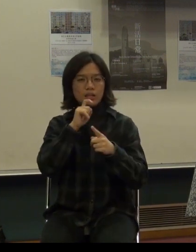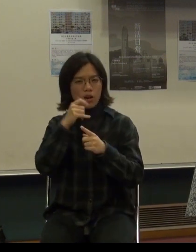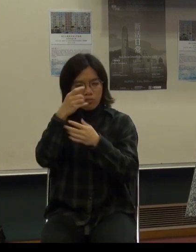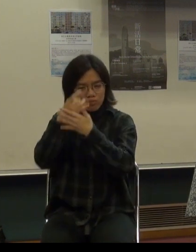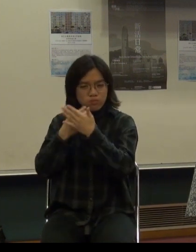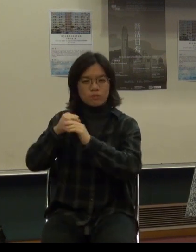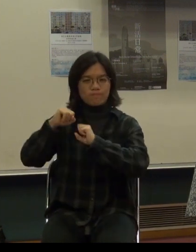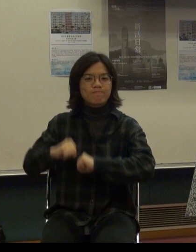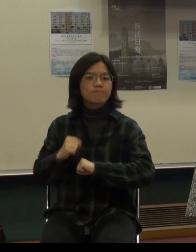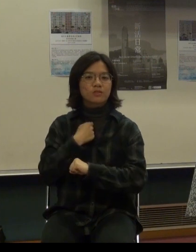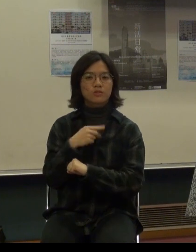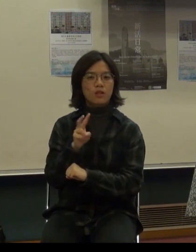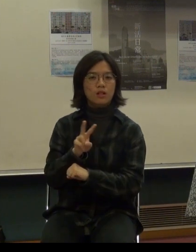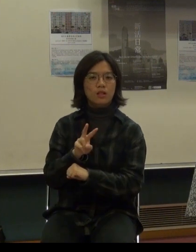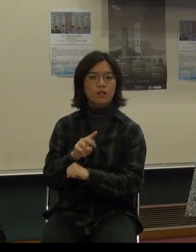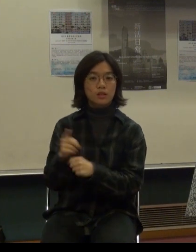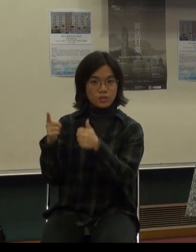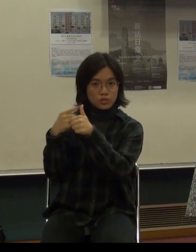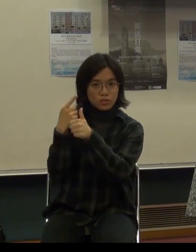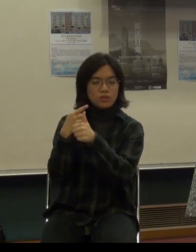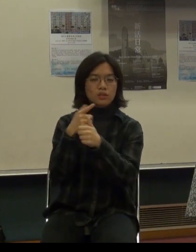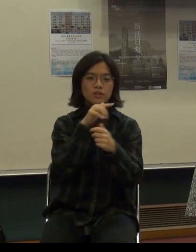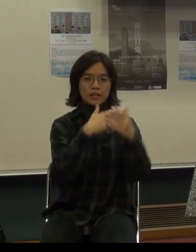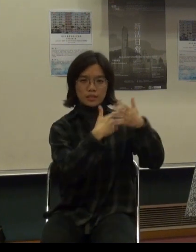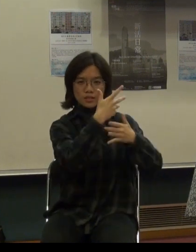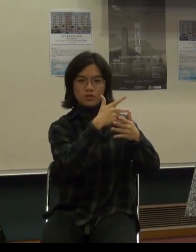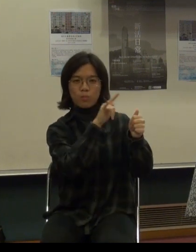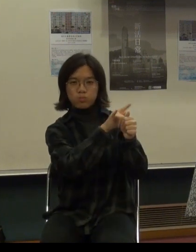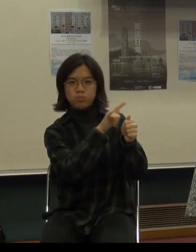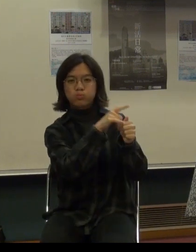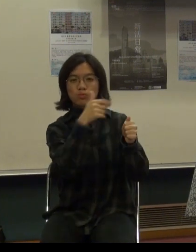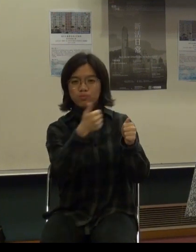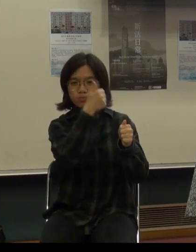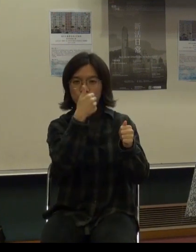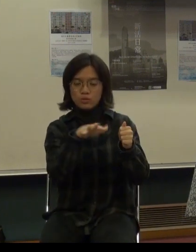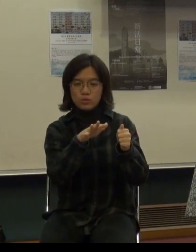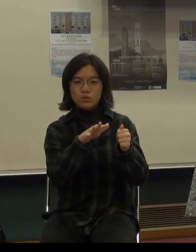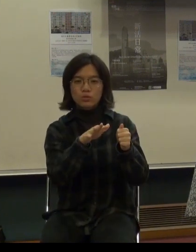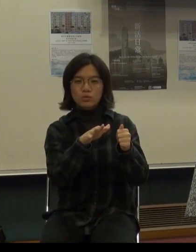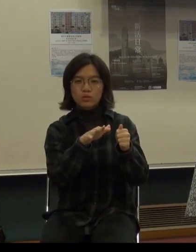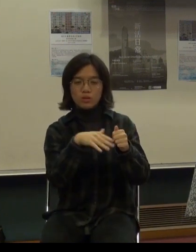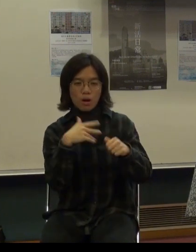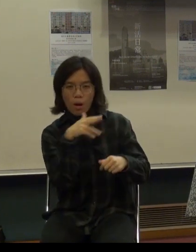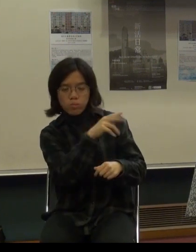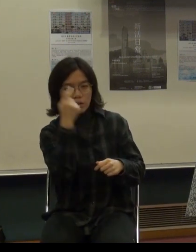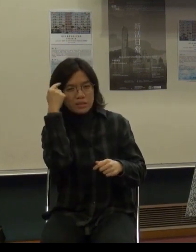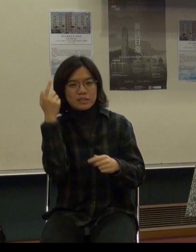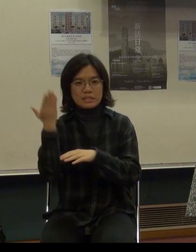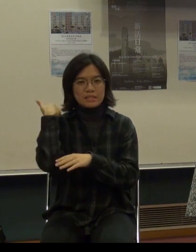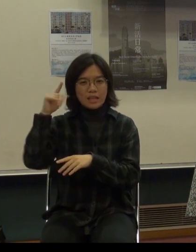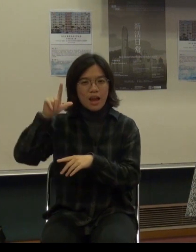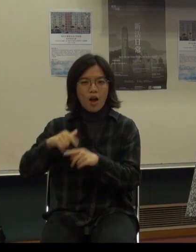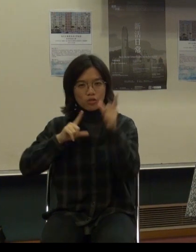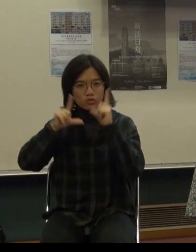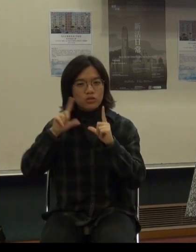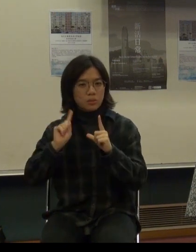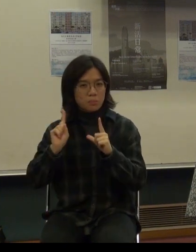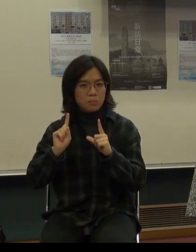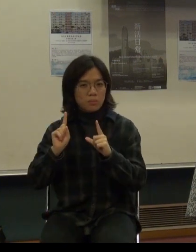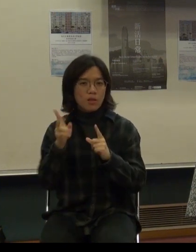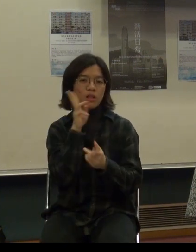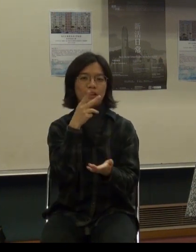一咧就係話，我哋保育完嗰個建築物嘅時候，我哋仲認得到佢係原本係一個乜嘢嘅嘢咧？即係話，如果佢係灣仔